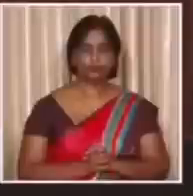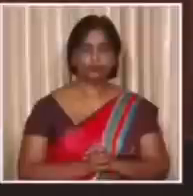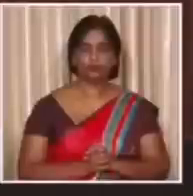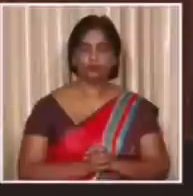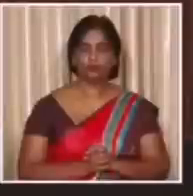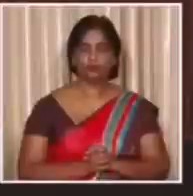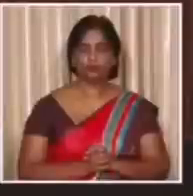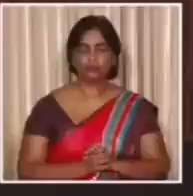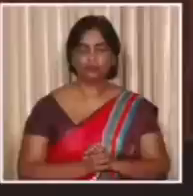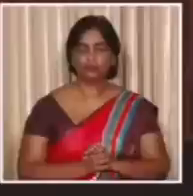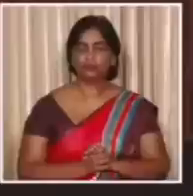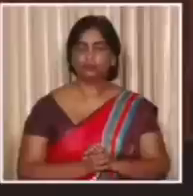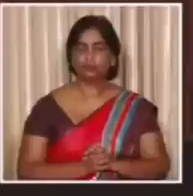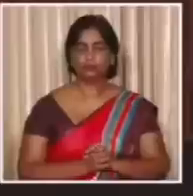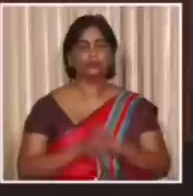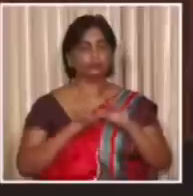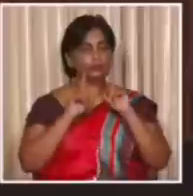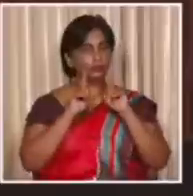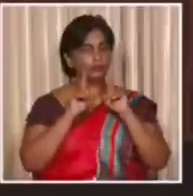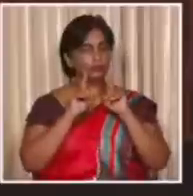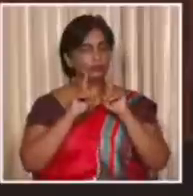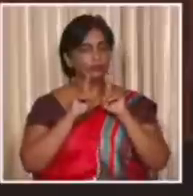Honorable member please continue සභාපතිතුමනි. එනිසා මං කියන්නේ මොකක්ද?